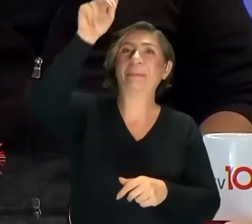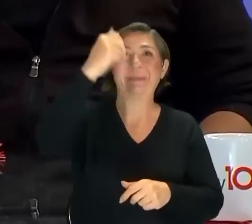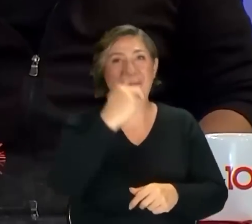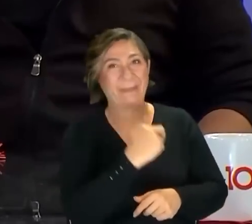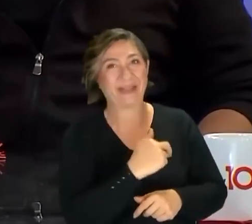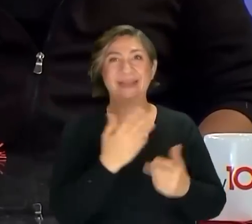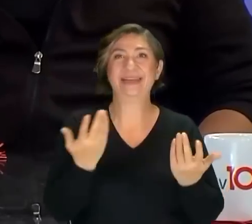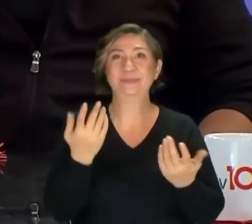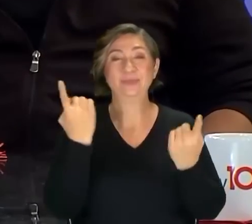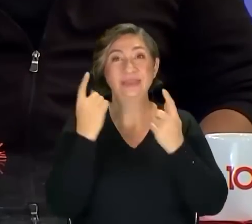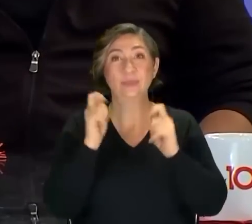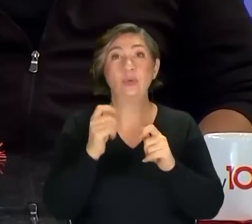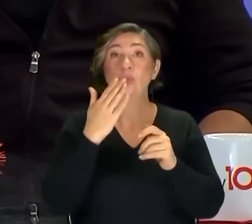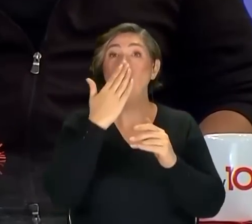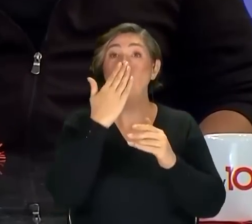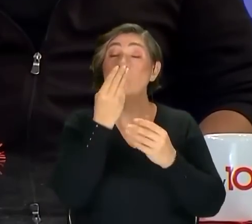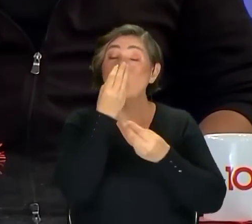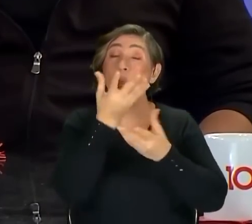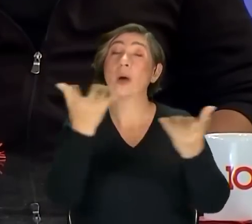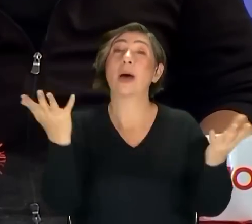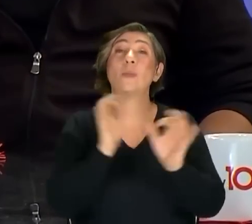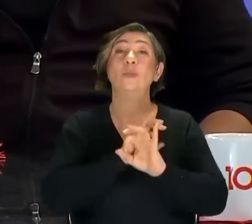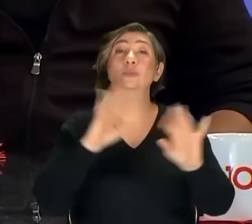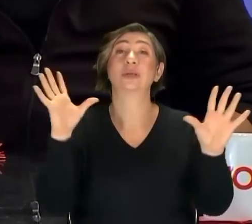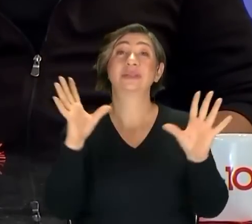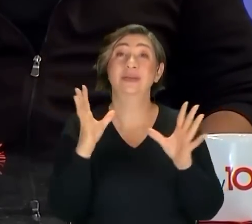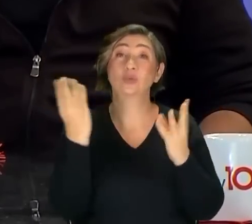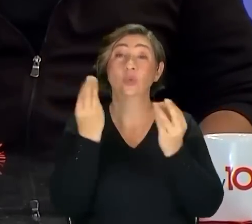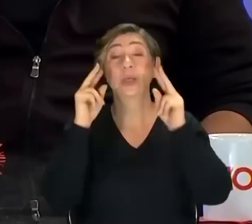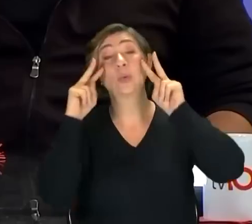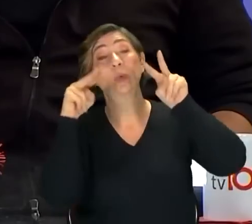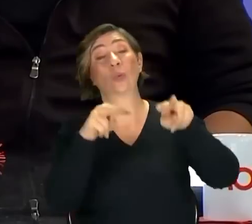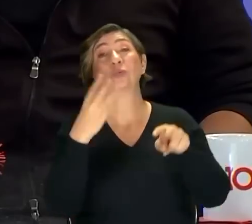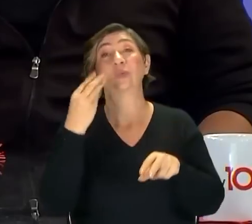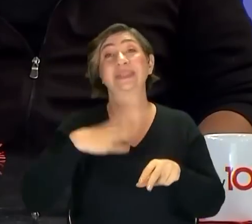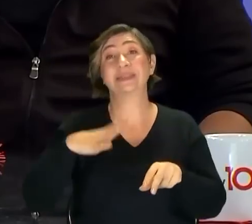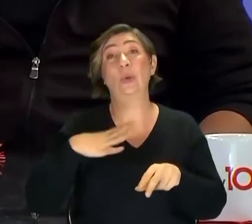1, 2, 3, 4, 5, 6, 7, 8 filan bir şey yapıyorlar. Ama doğası da muhteşem. Maçak küçük falan. Çok güzel gözüküyor yani. Çok